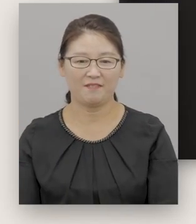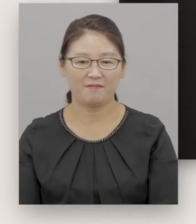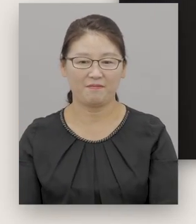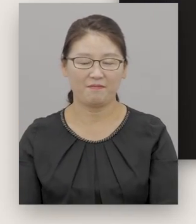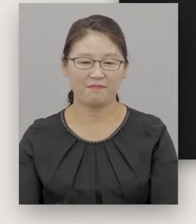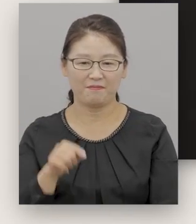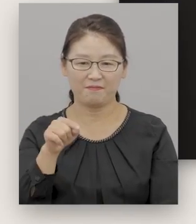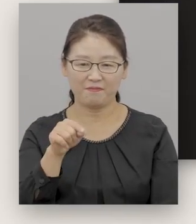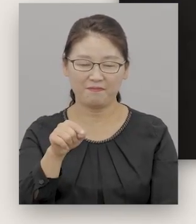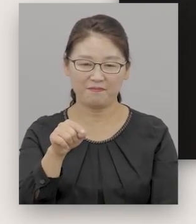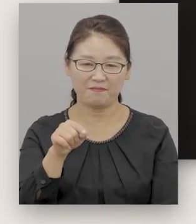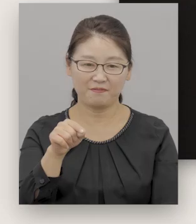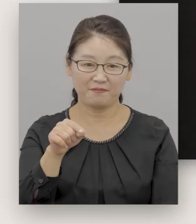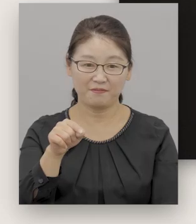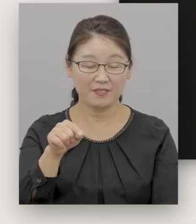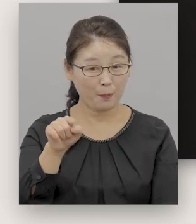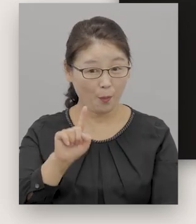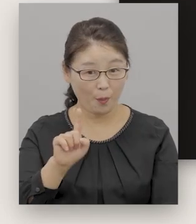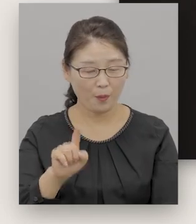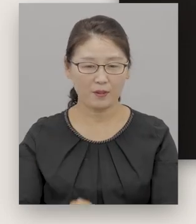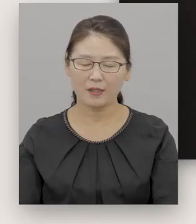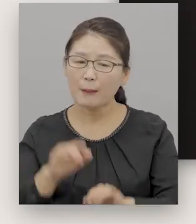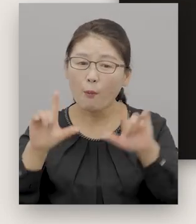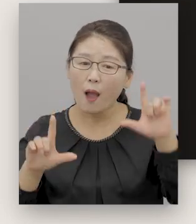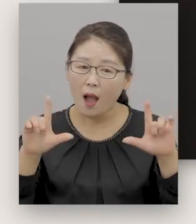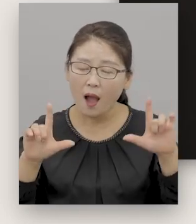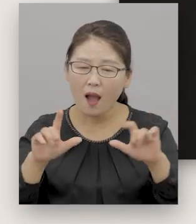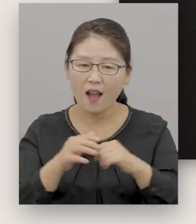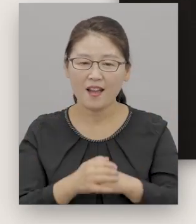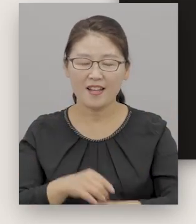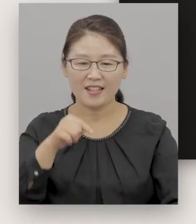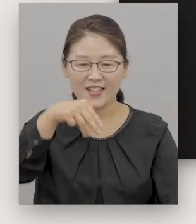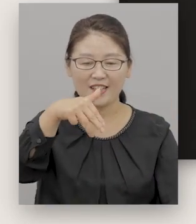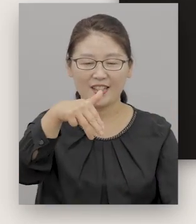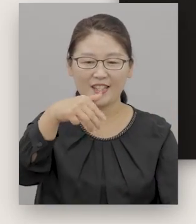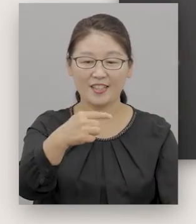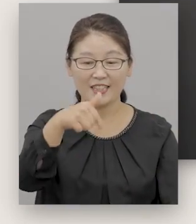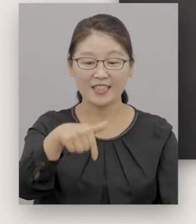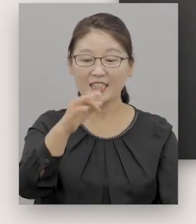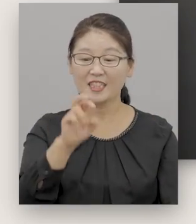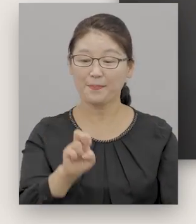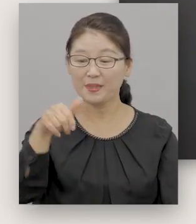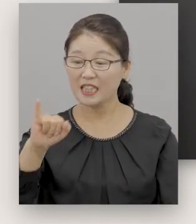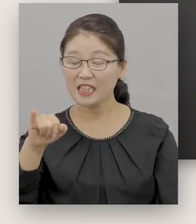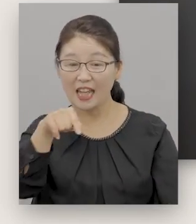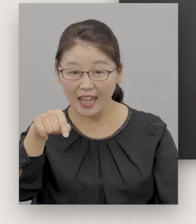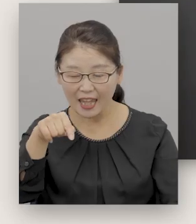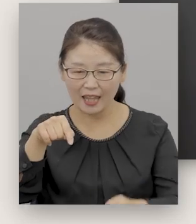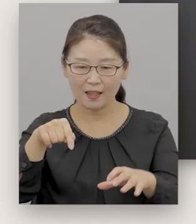2차원의 어떤 그 문양을 그 축음기 위에 올려놓고 그것이 돌아갔을 때 보이는 어떤